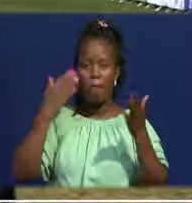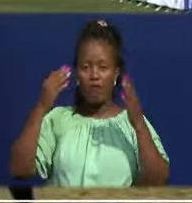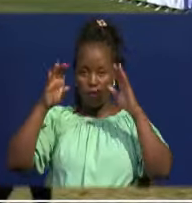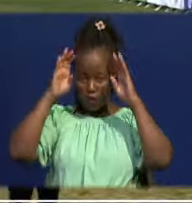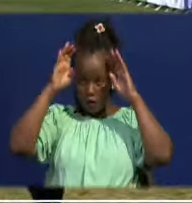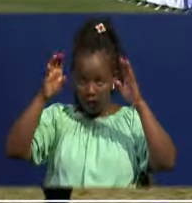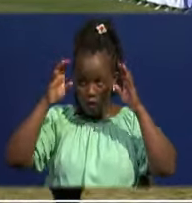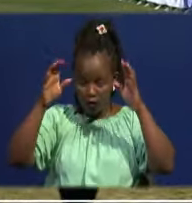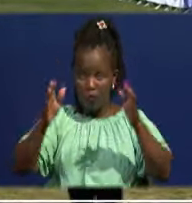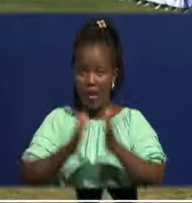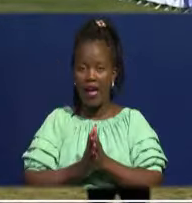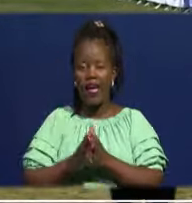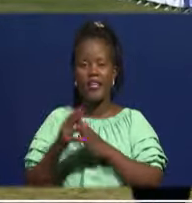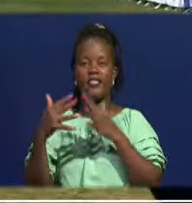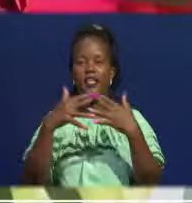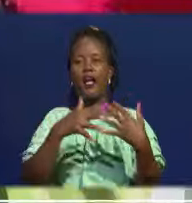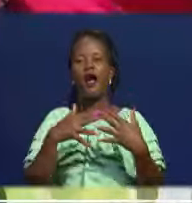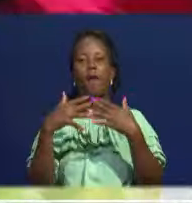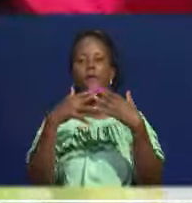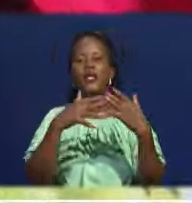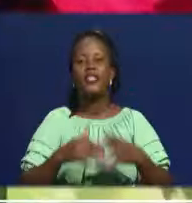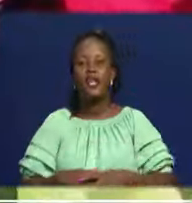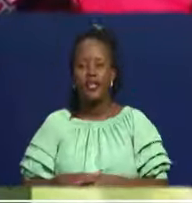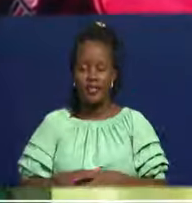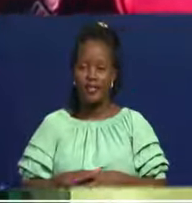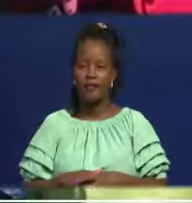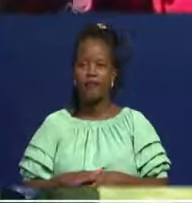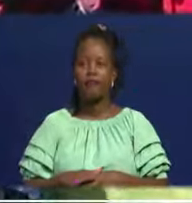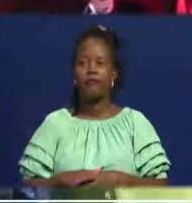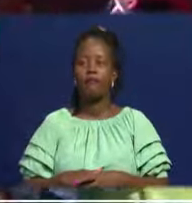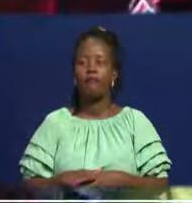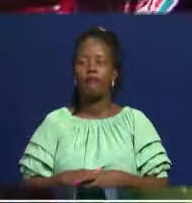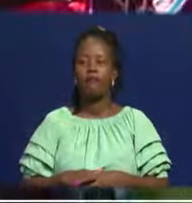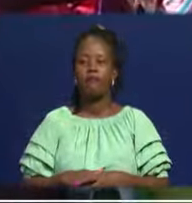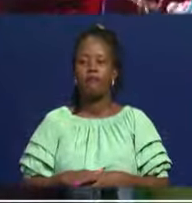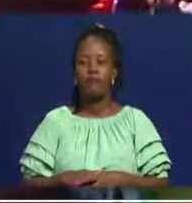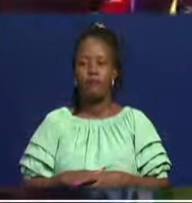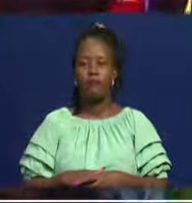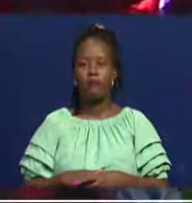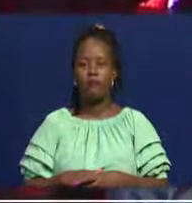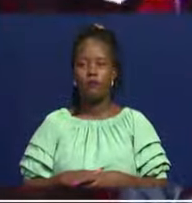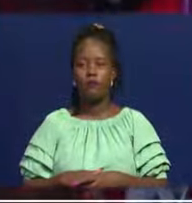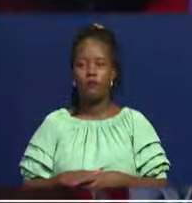Uingereza. Second place, but it's a massive gap and that's a big win for the Kenyan quartet.